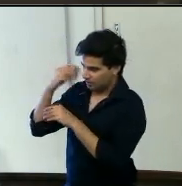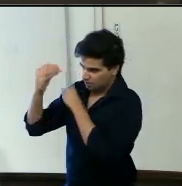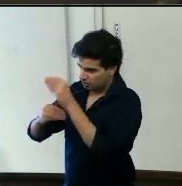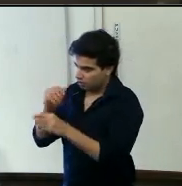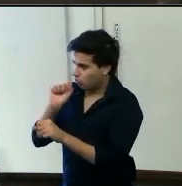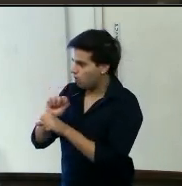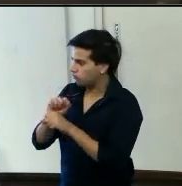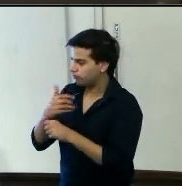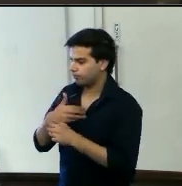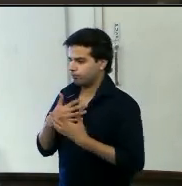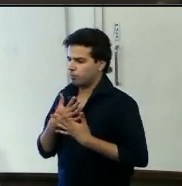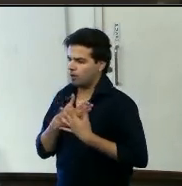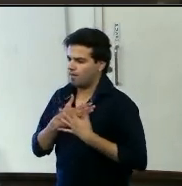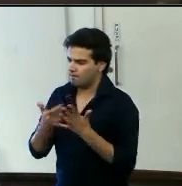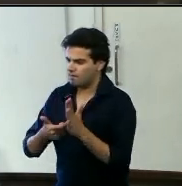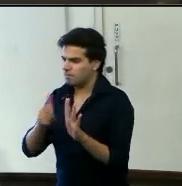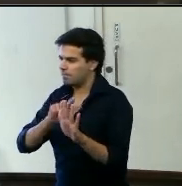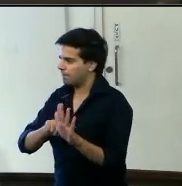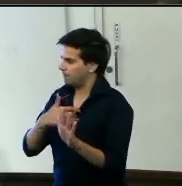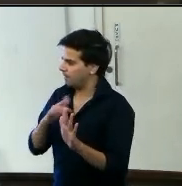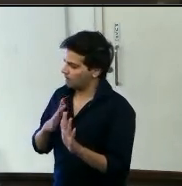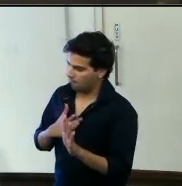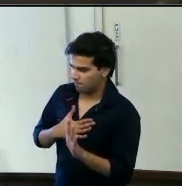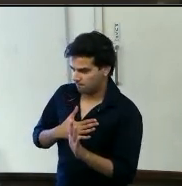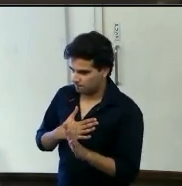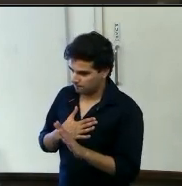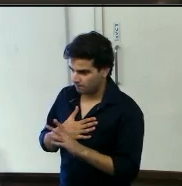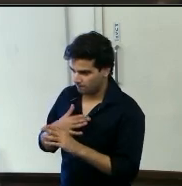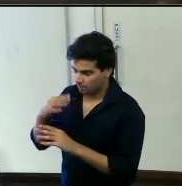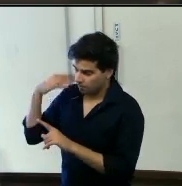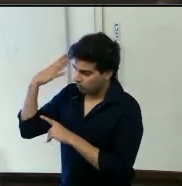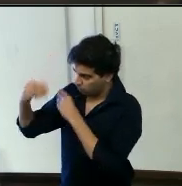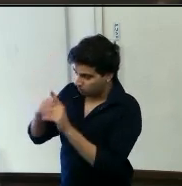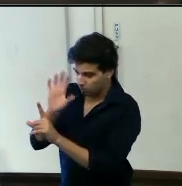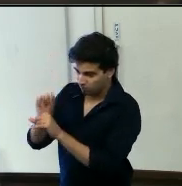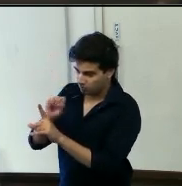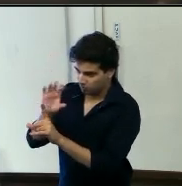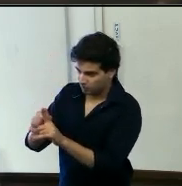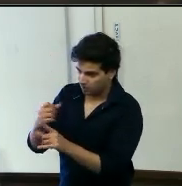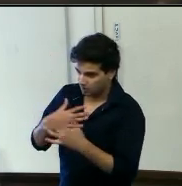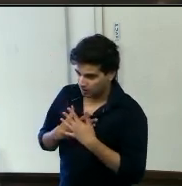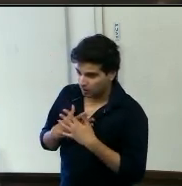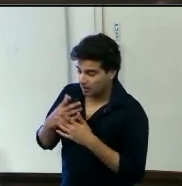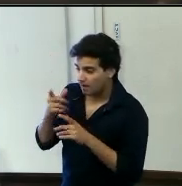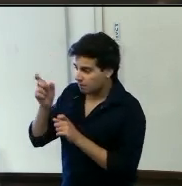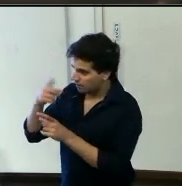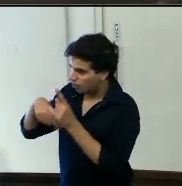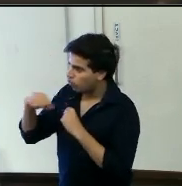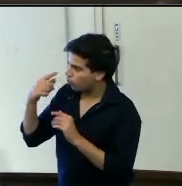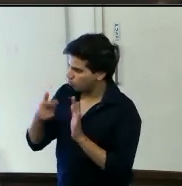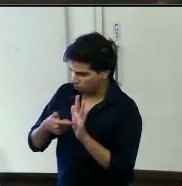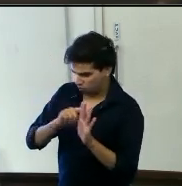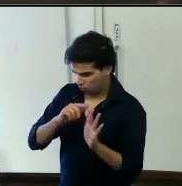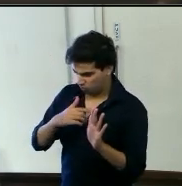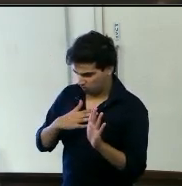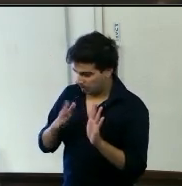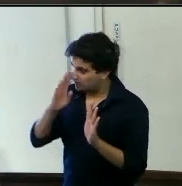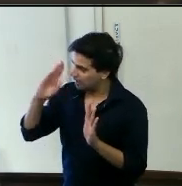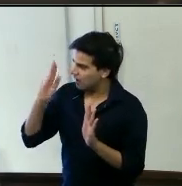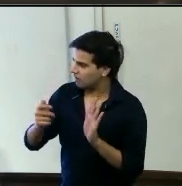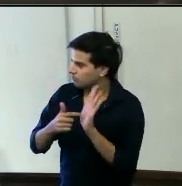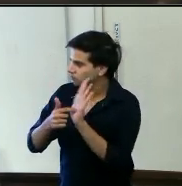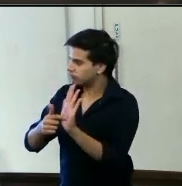ವರ್ಕನ್ನು ಐ ಹ್ಯಾವ್ ಅ ಇಂಡಿಯನ್ ಏಸ್ಥೆಟಿಕ್ ಕ್ರೈಟೀರಿಯಾ ಟು ಜಡ್ಜ್ ಅ ವರ್ಕ್. ಸೊ ಸಮನ್ ಹೂ ಎಂಜಾಯ್ಸ್ ಲೈಕ್ ದಿಸ್, ಮುಂದೆ ಆರ್ಟ್ ನಿಮ್ಮ